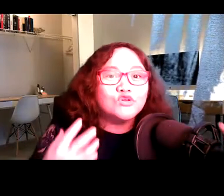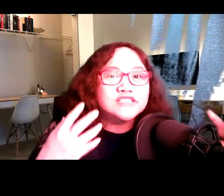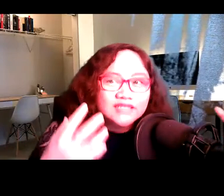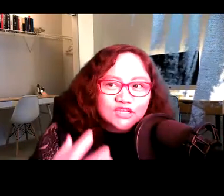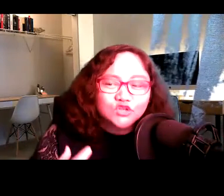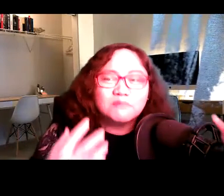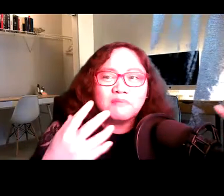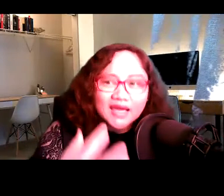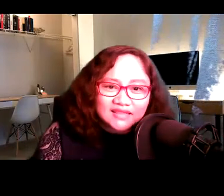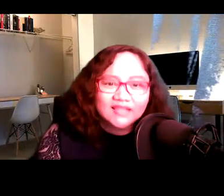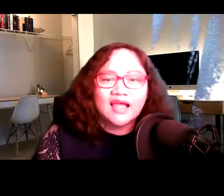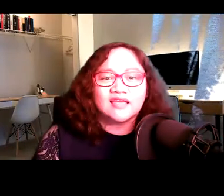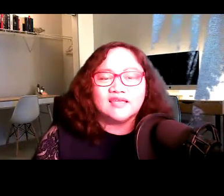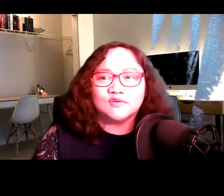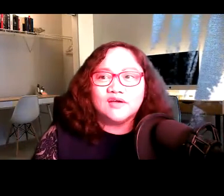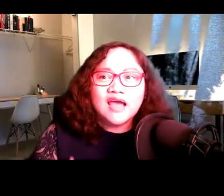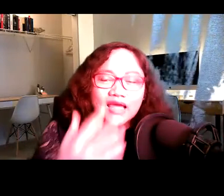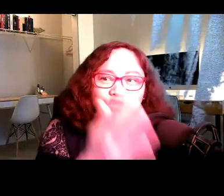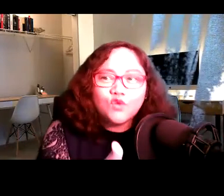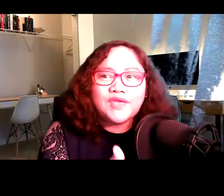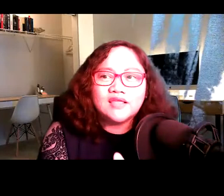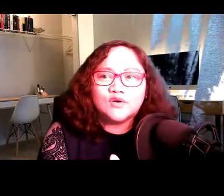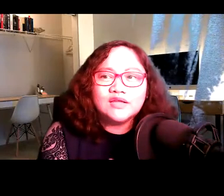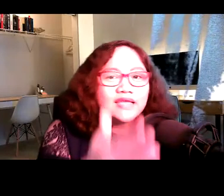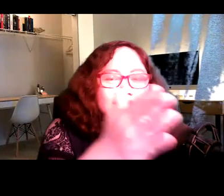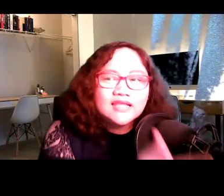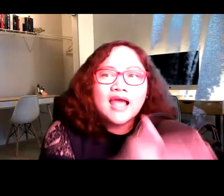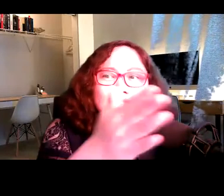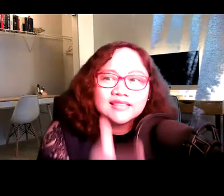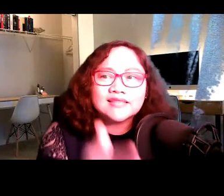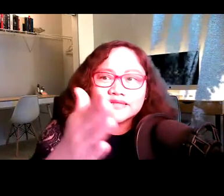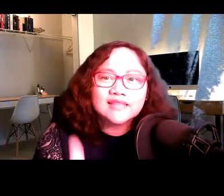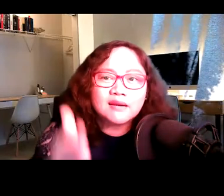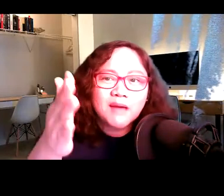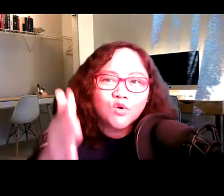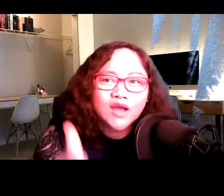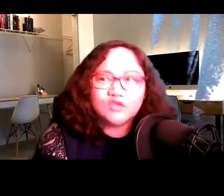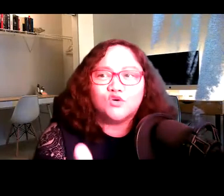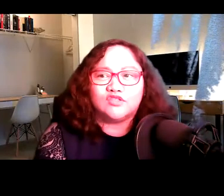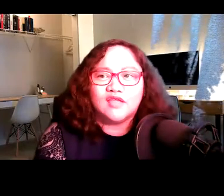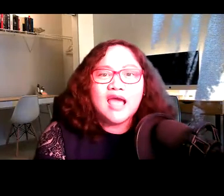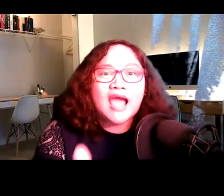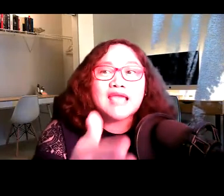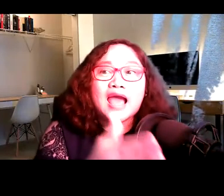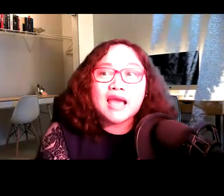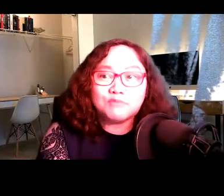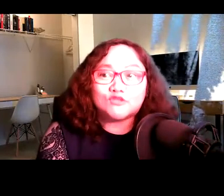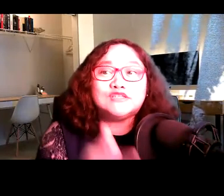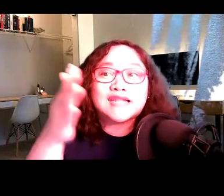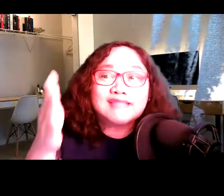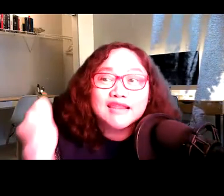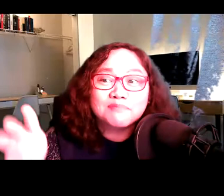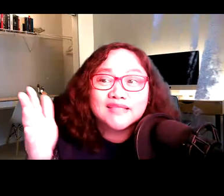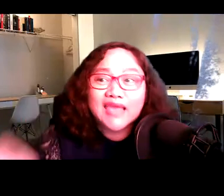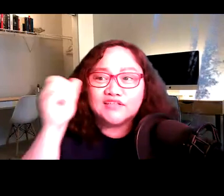yung consideration ng babae at lalaki, no? And knowing, no, na hindi lahat na nagtatrabaho ngayon ay aabot dun